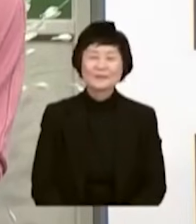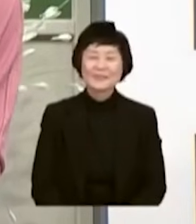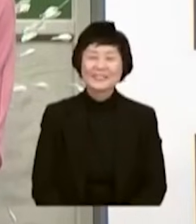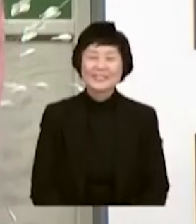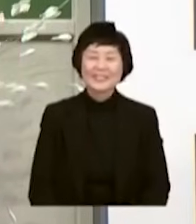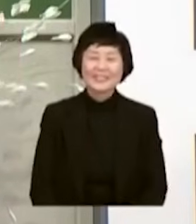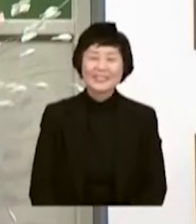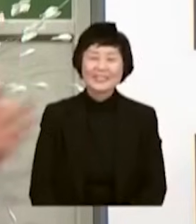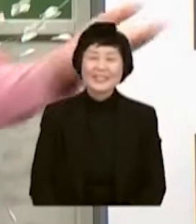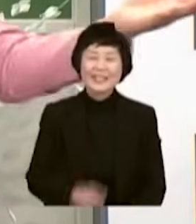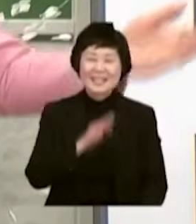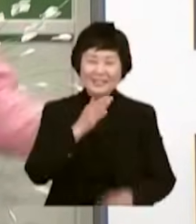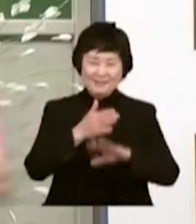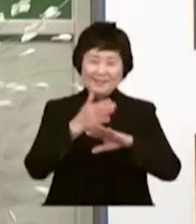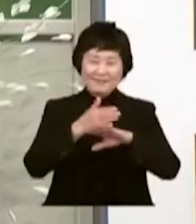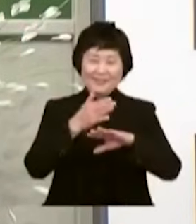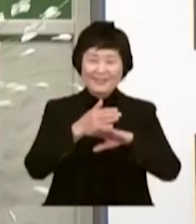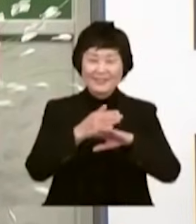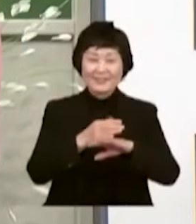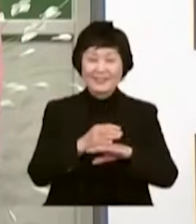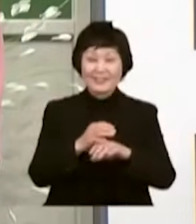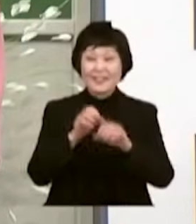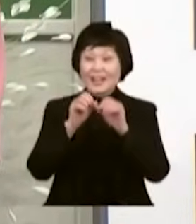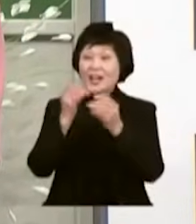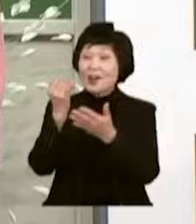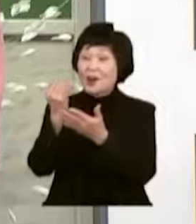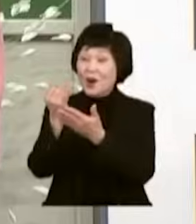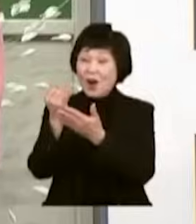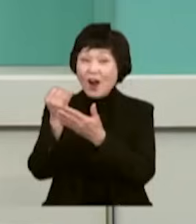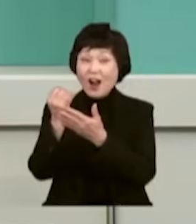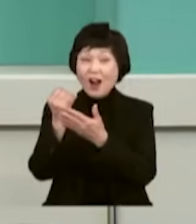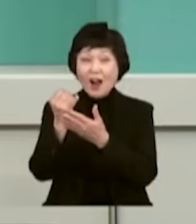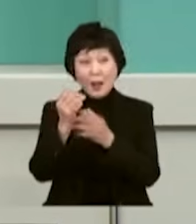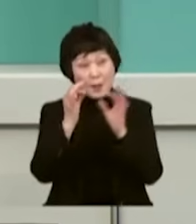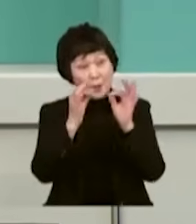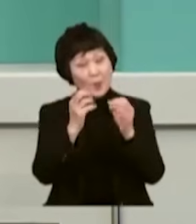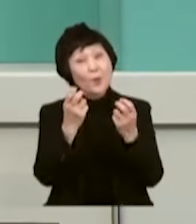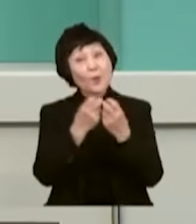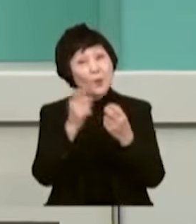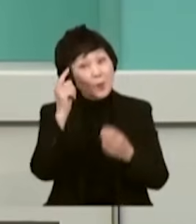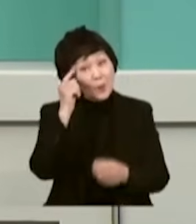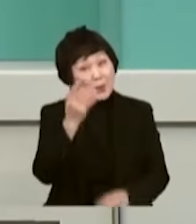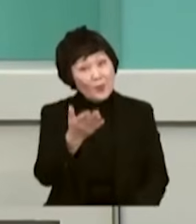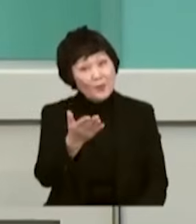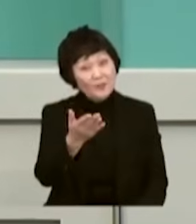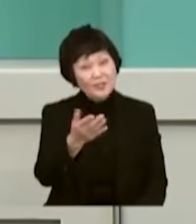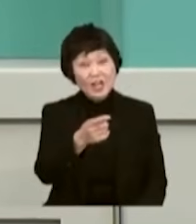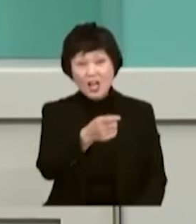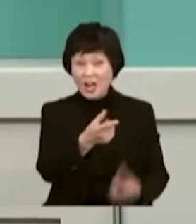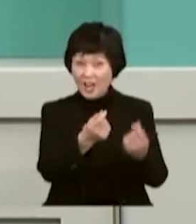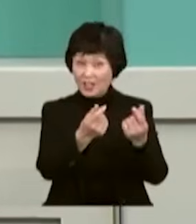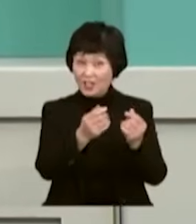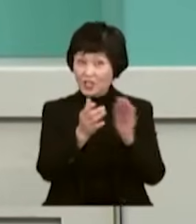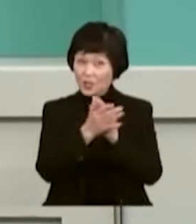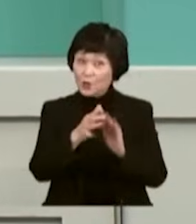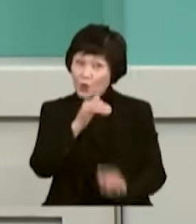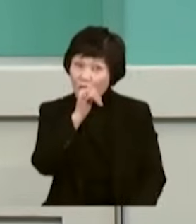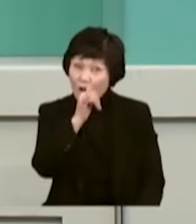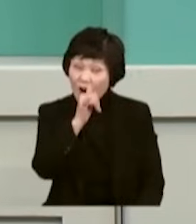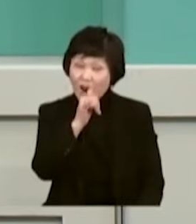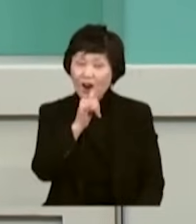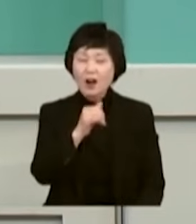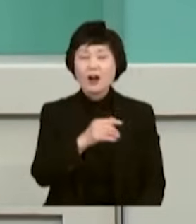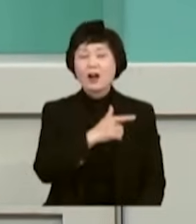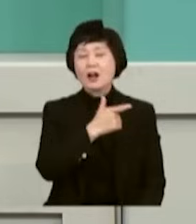고맙습니다 아니, 정말 저기, 감사합니다 전도사님 어떠세요 이런 친구 있어요 부럽죠 정말 네 너무 부럽고